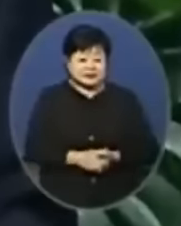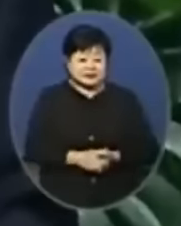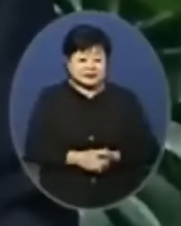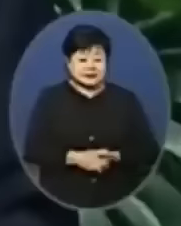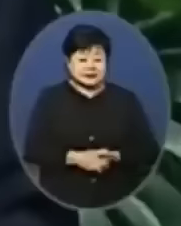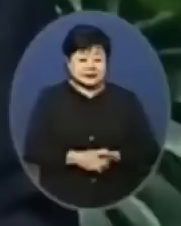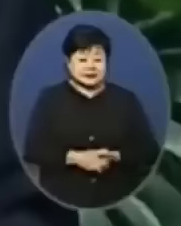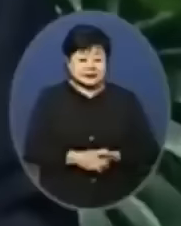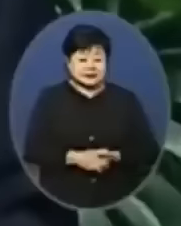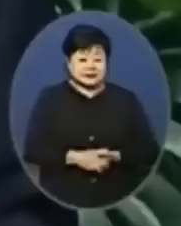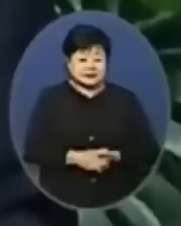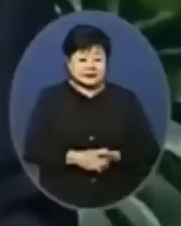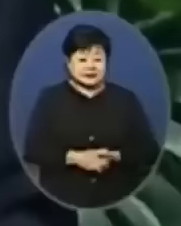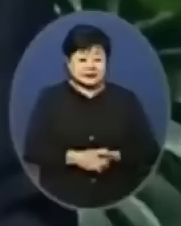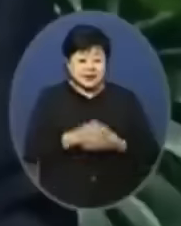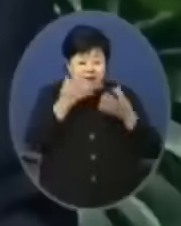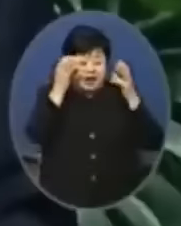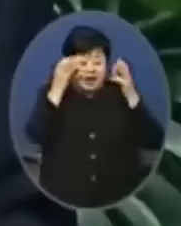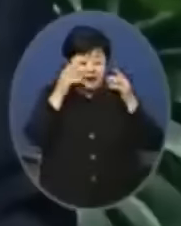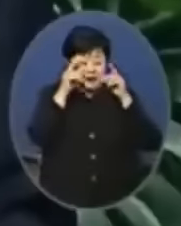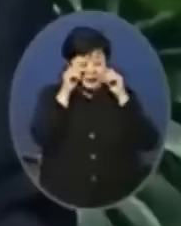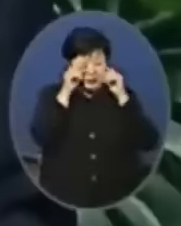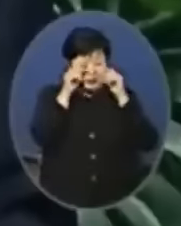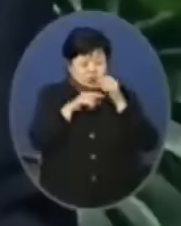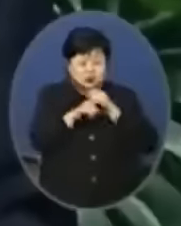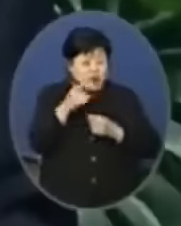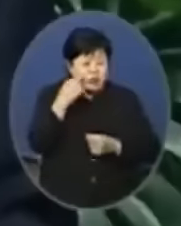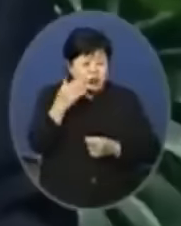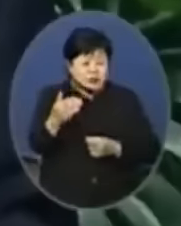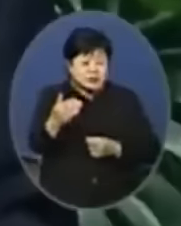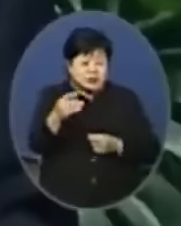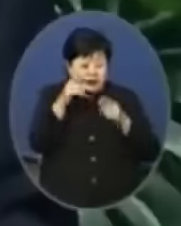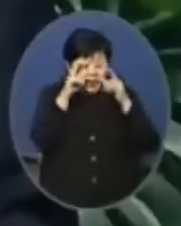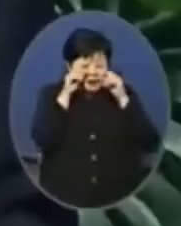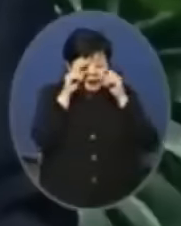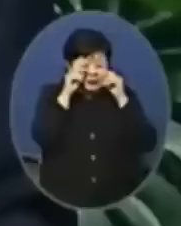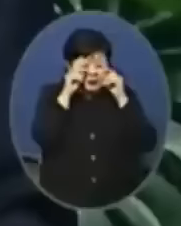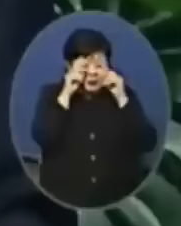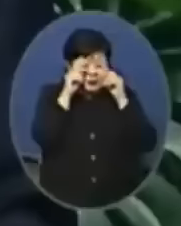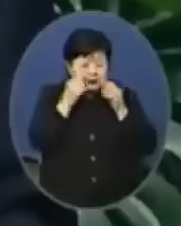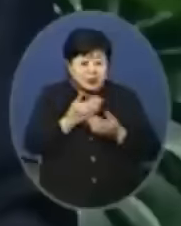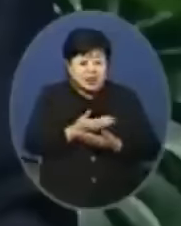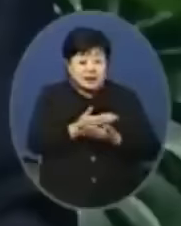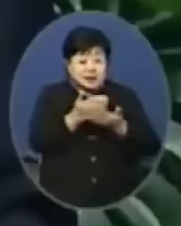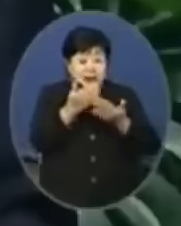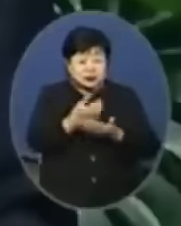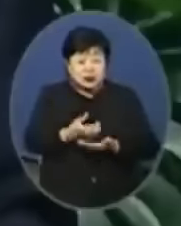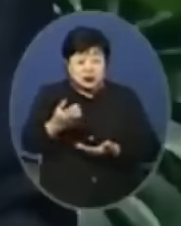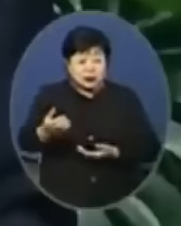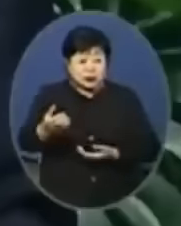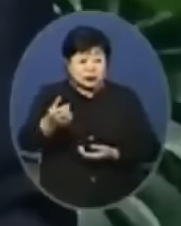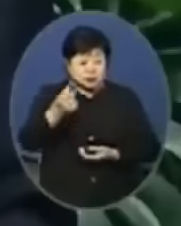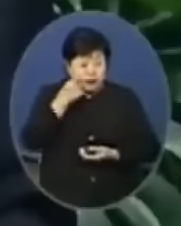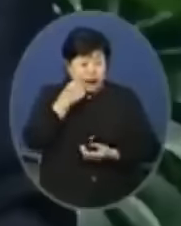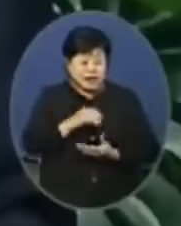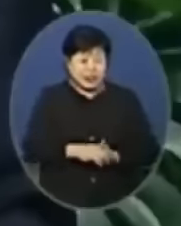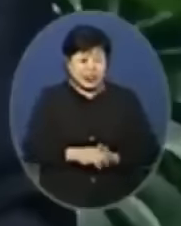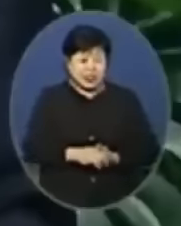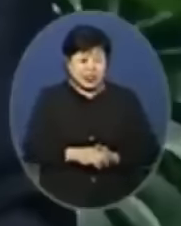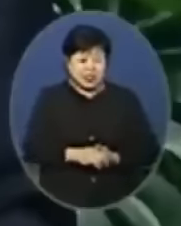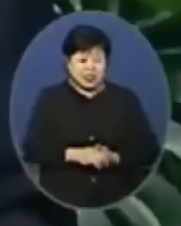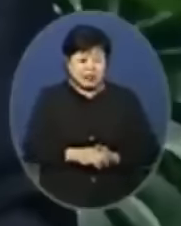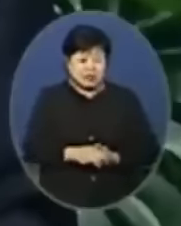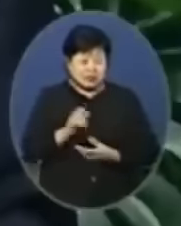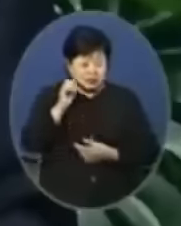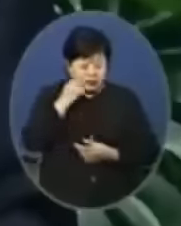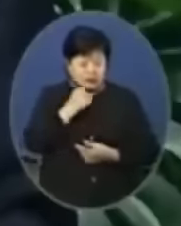전문가들을 불러다가 왜 어린아이들이 잠을 안 자는지 모르겠다. 그래서 잠을 안 자므로 낮에 이동할 수가 없고 상당히